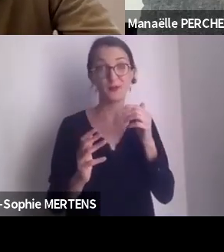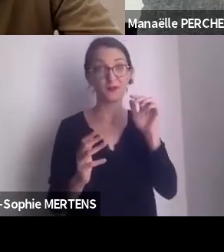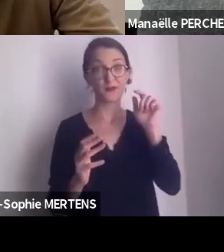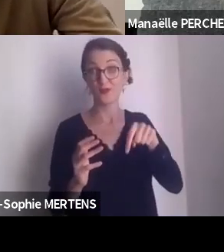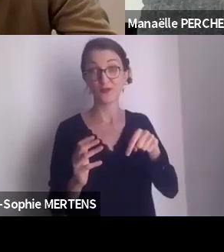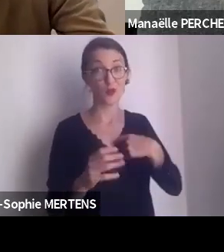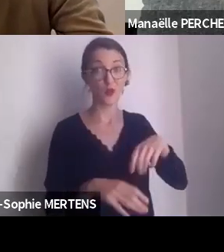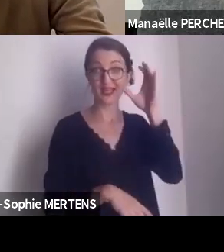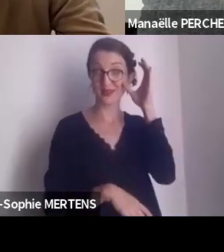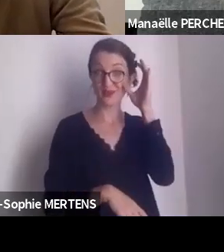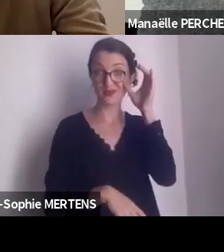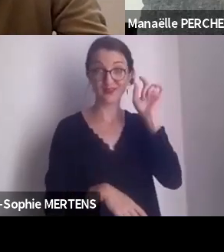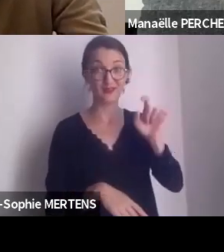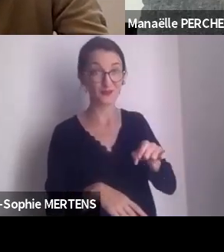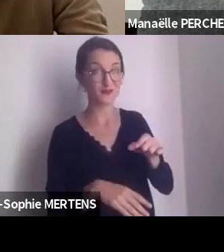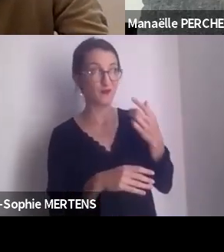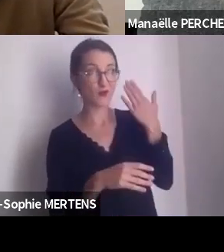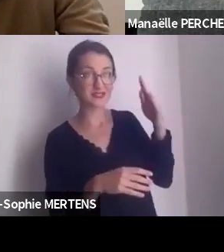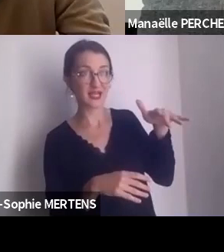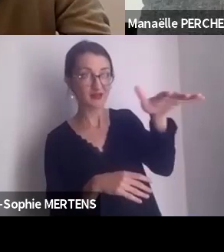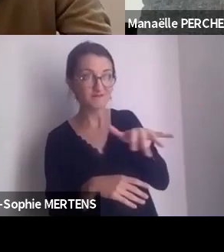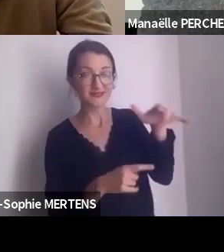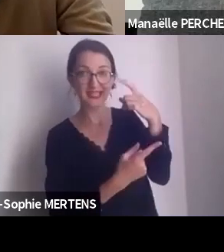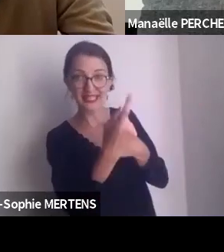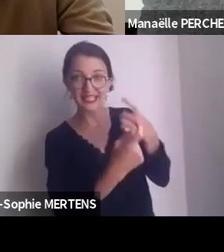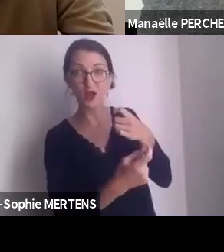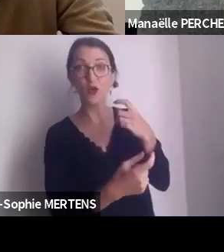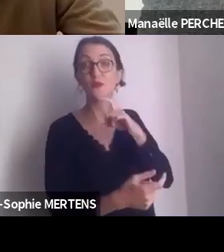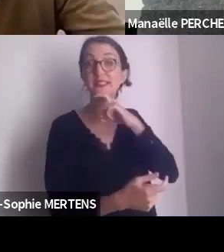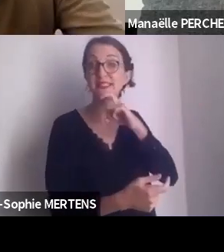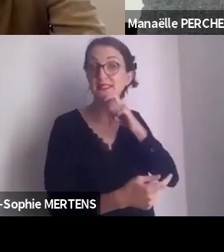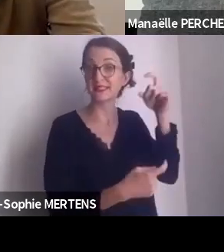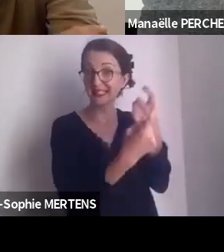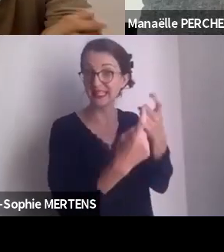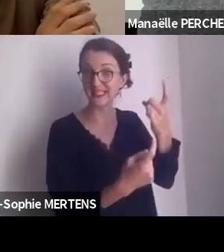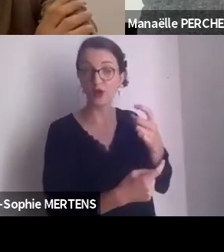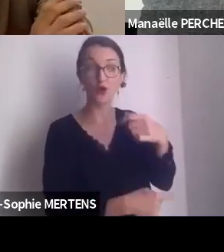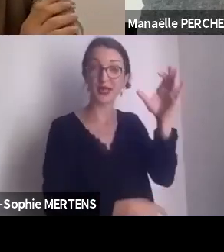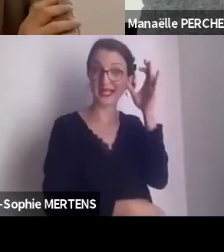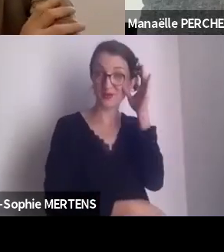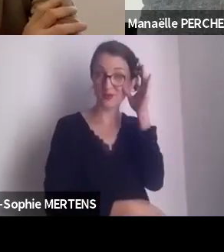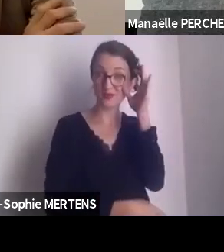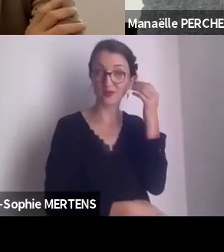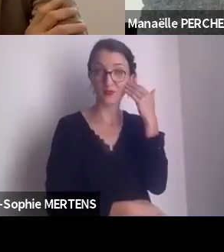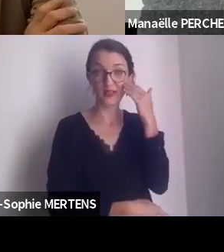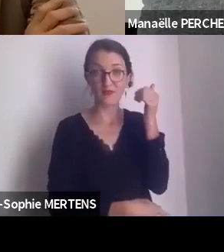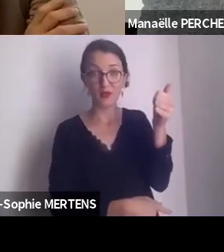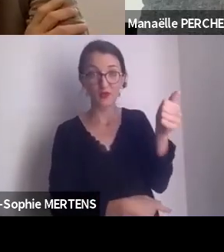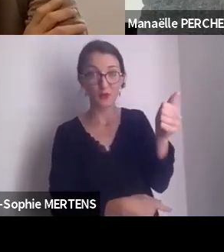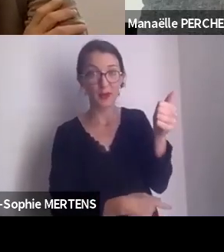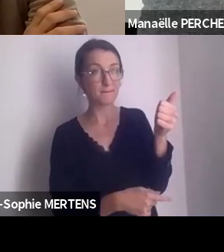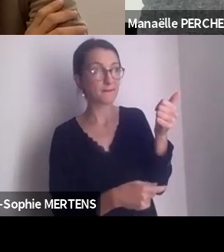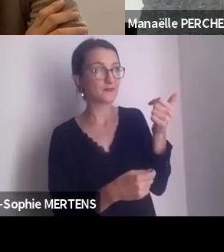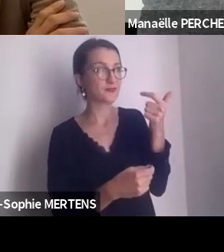aussi les clients, les prospects potentiels pour justement savoir qu'est-ce que moi, en tant qu'entrepreneur, j'ai à ma disposition pour répondre